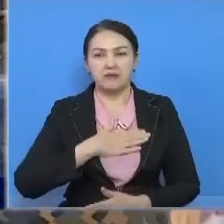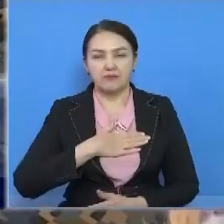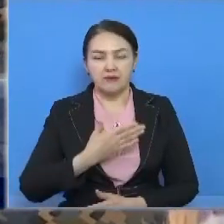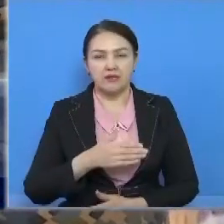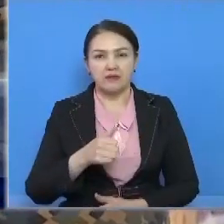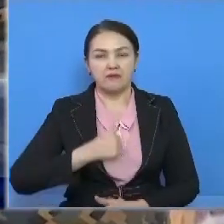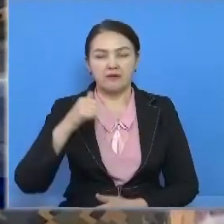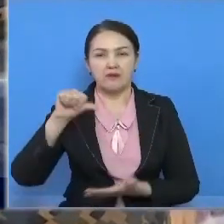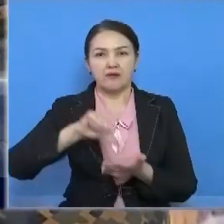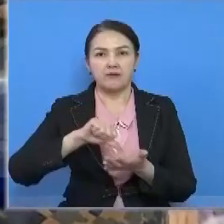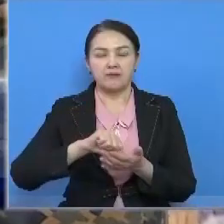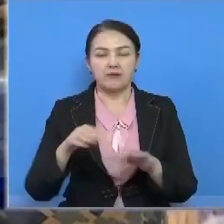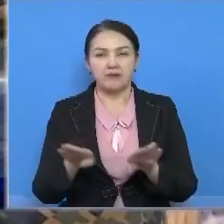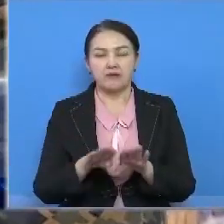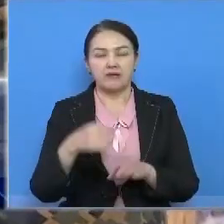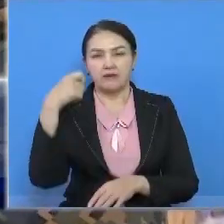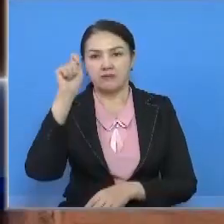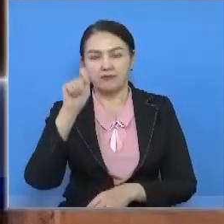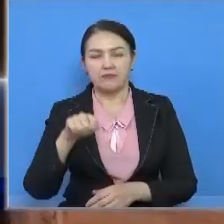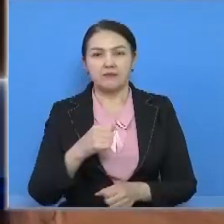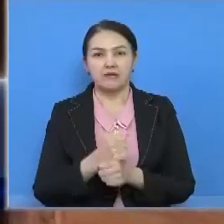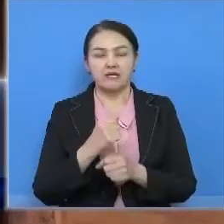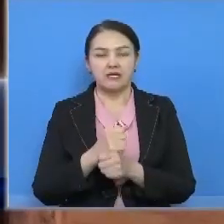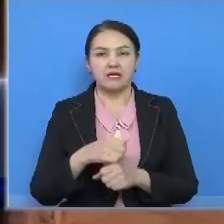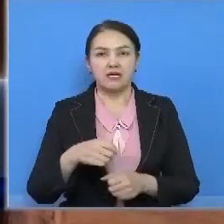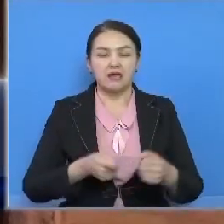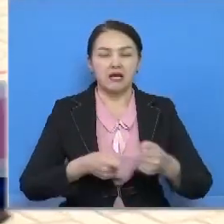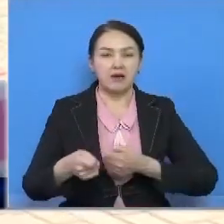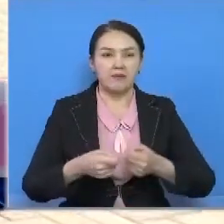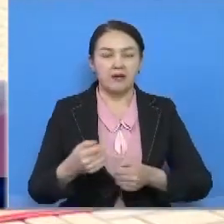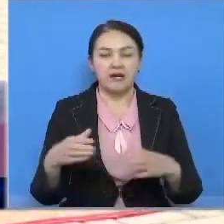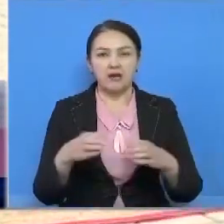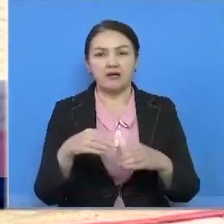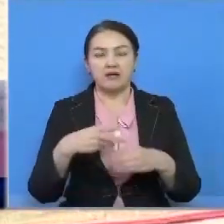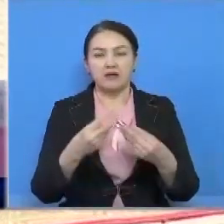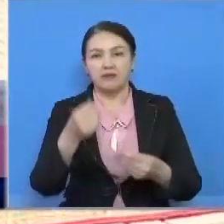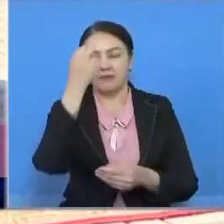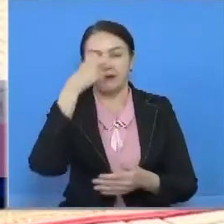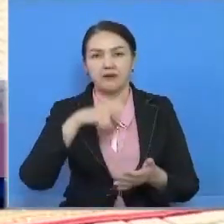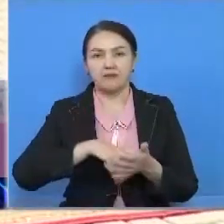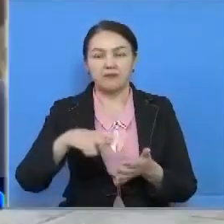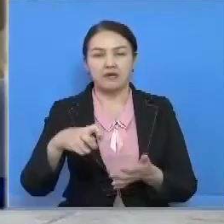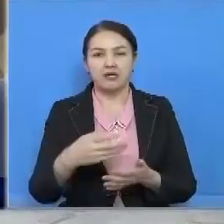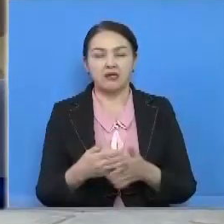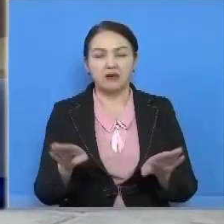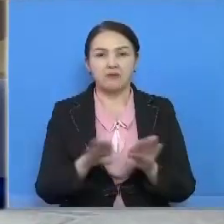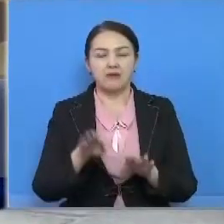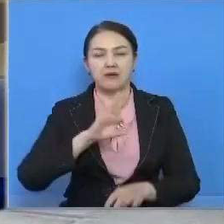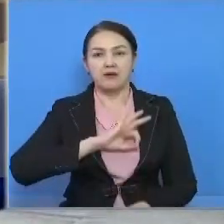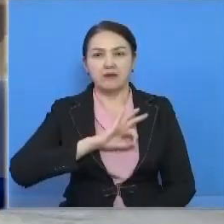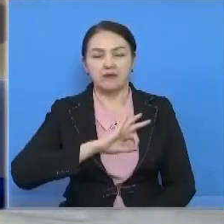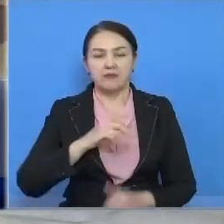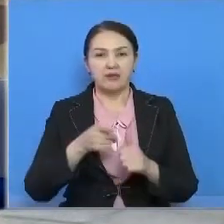принимали участие в этих боевых действиях. Командир воинской части наградил ветеранов благодарственными письмами, а также